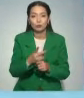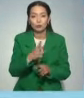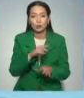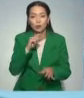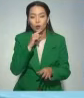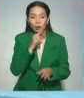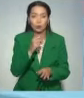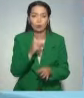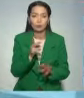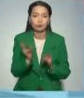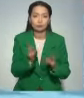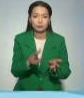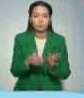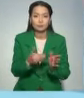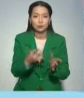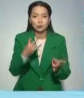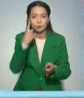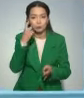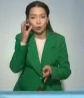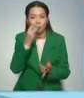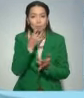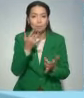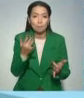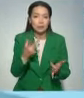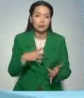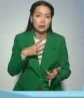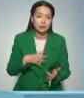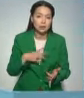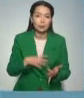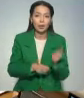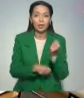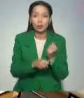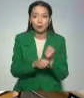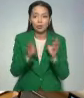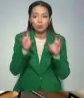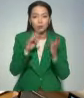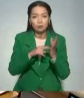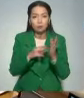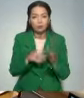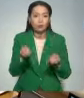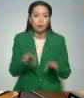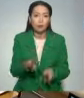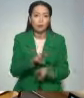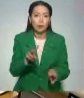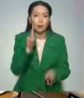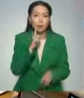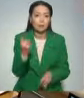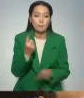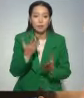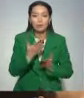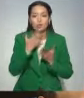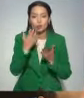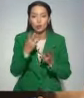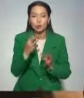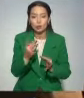работодателю они призваны быть сигналом последней капли терпения рабочих законопроект приняли смены пока в первом чтении